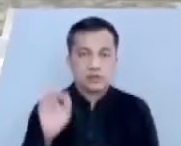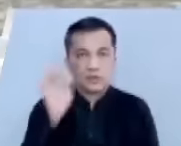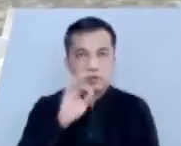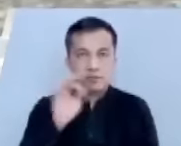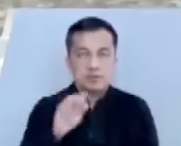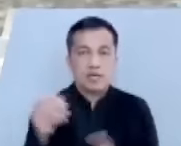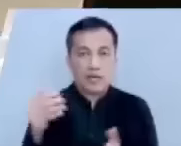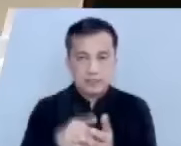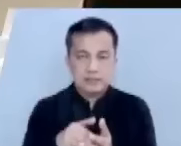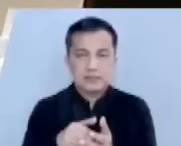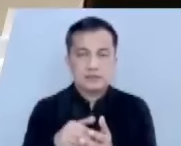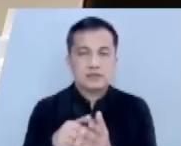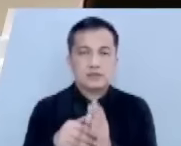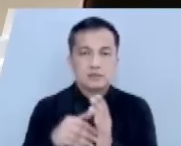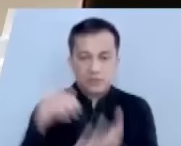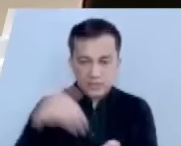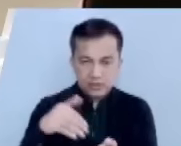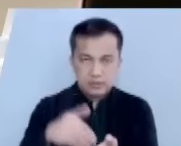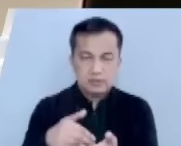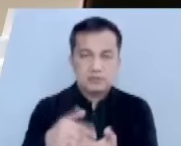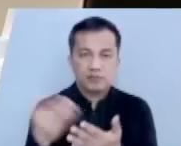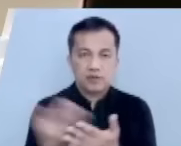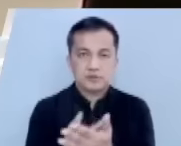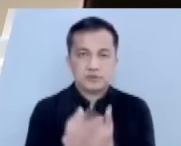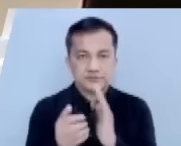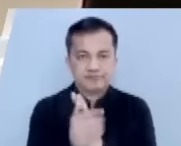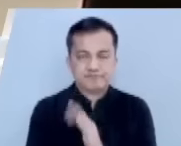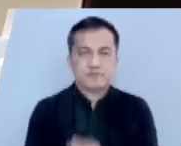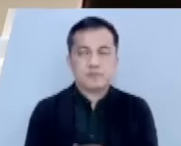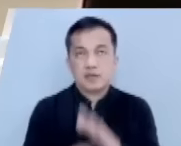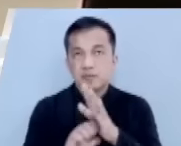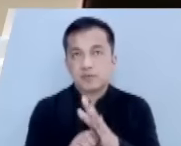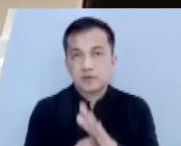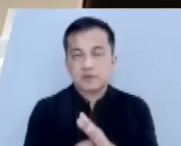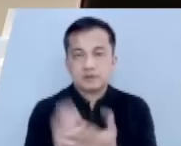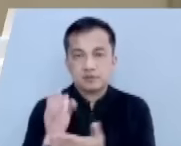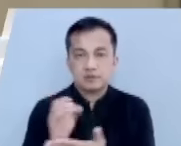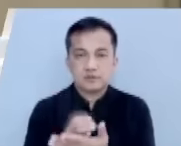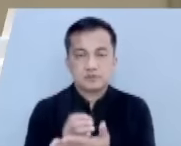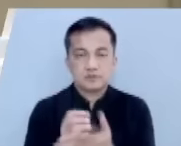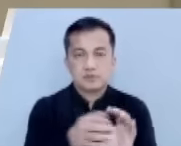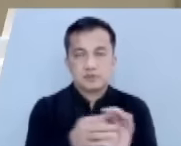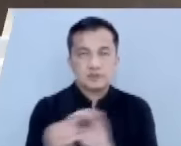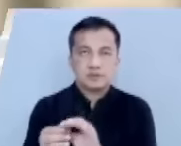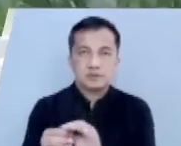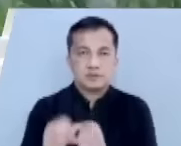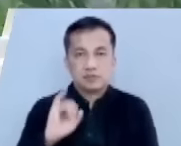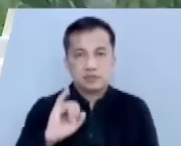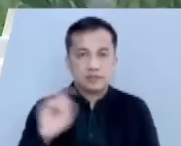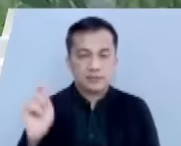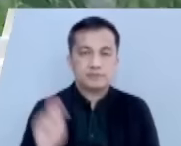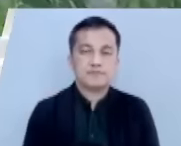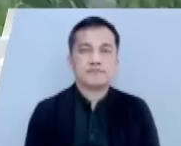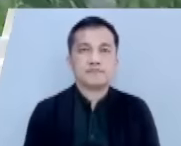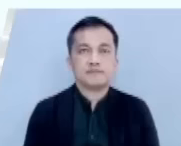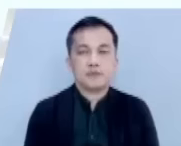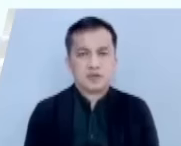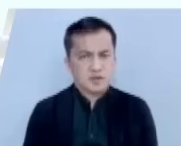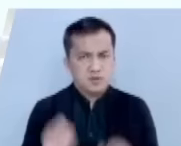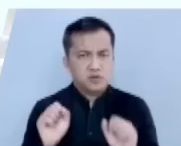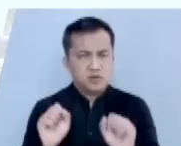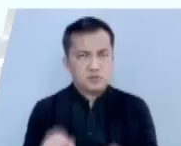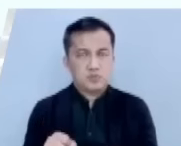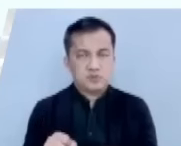bagong kaalaman. Isang halimbawa raw dito ang mga kursong may kinalaman sa information technology na maaaring ialok ng